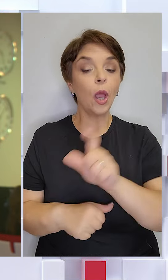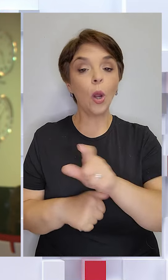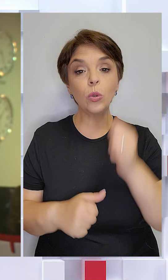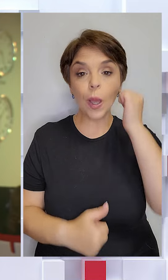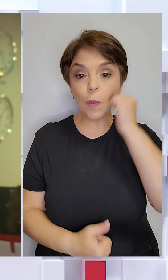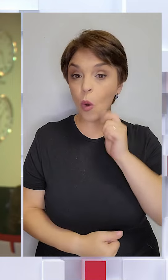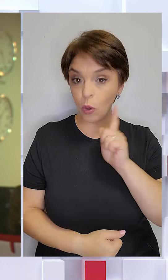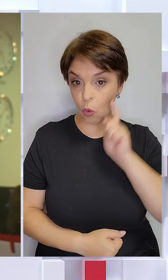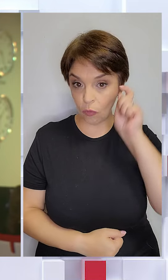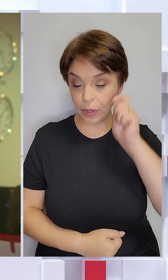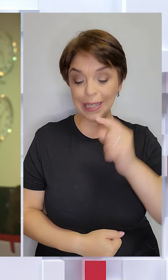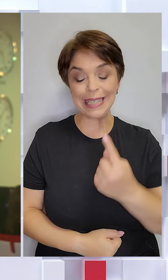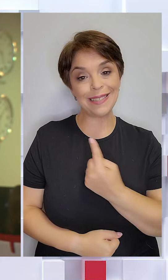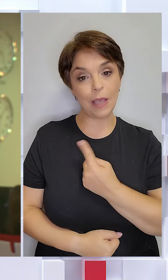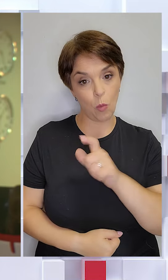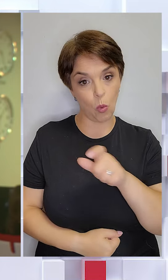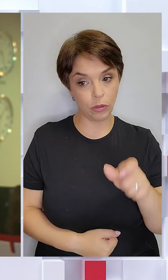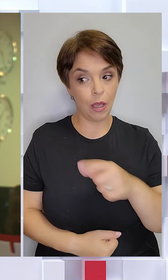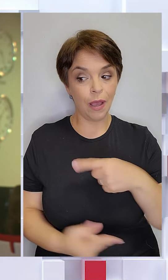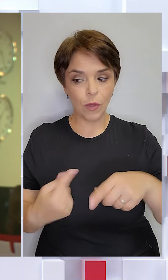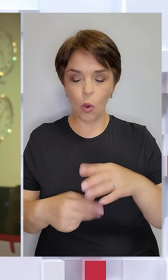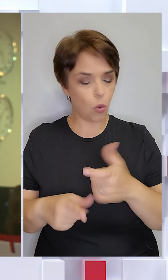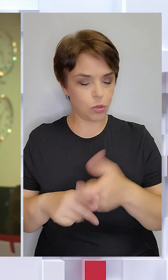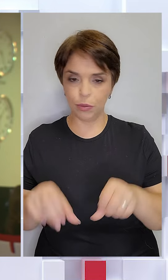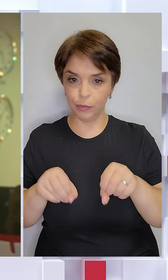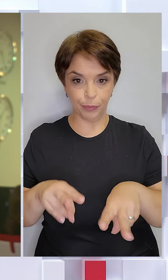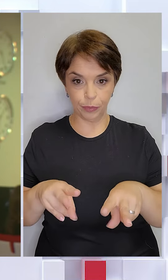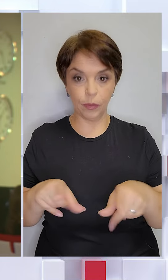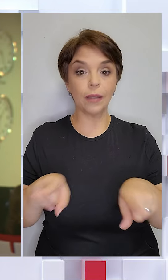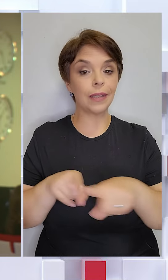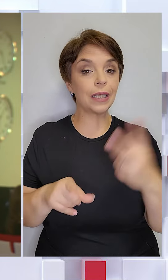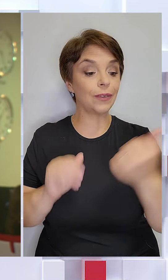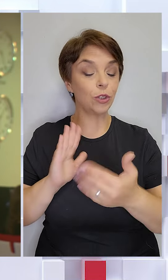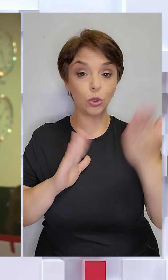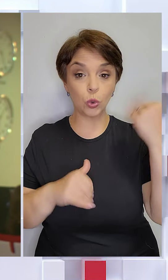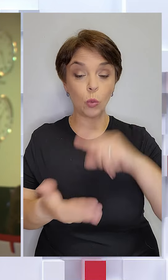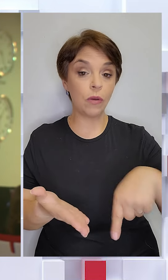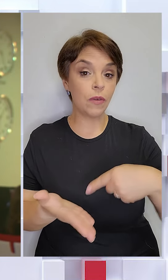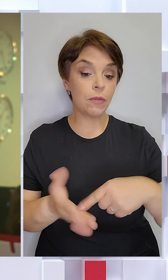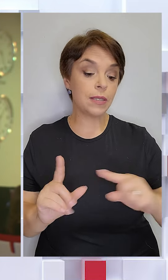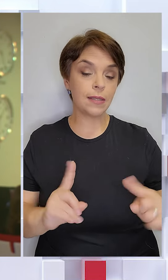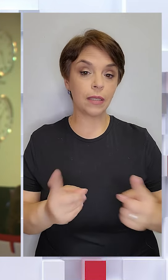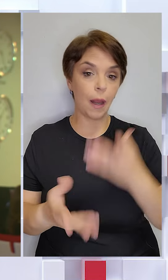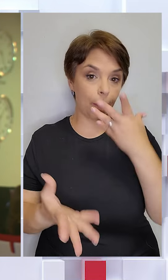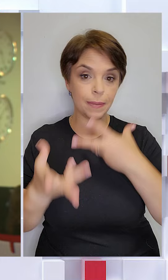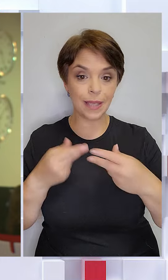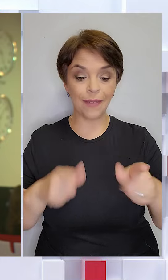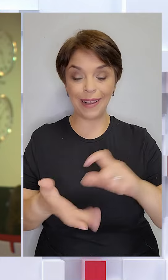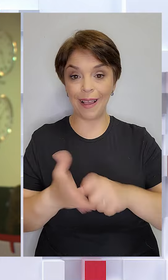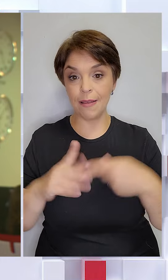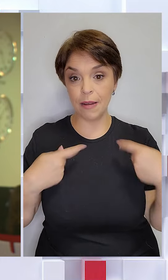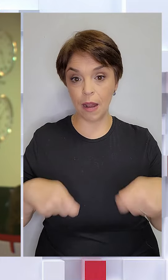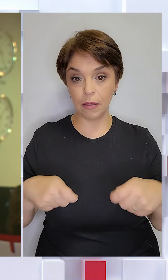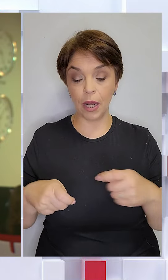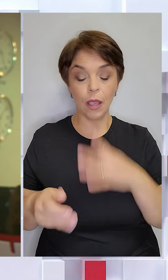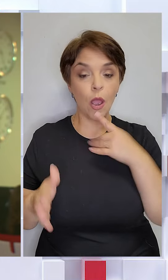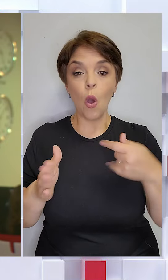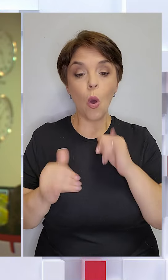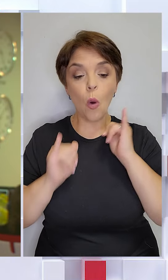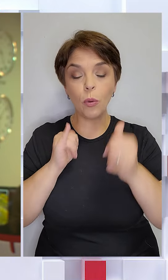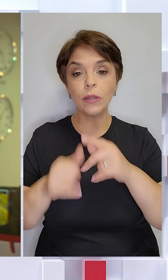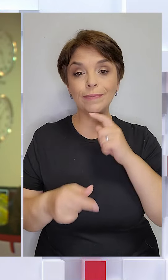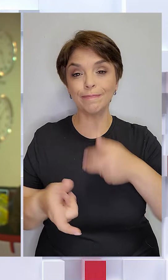люди похилого віку та самотні в зоні особливого ризику. Так, 2 тижні тому в місті затримали псевдоріелторів, які поїли